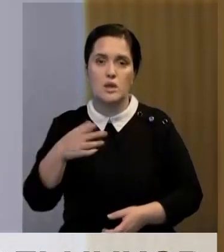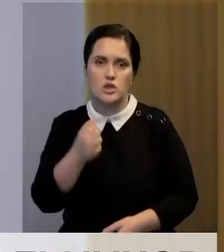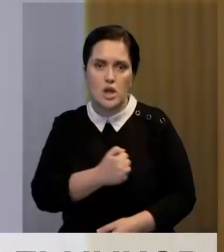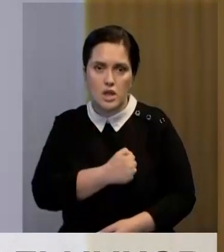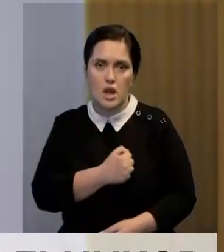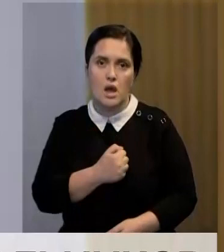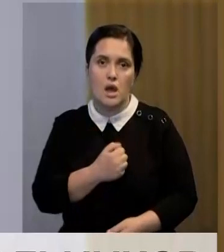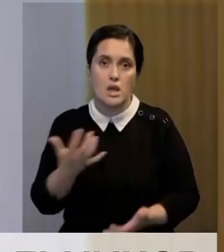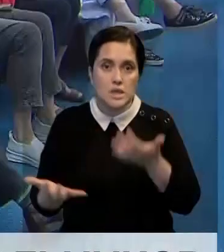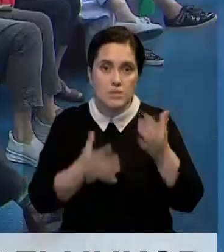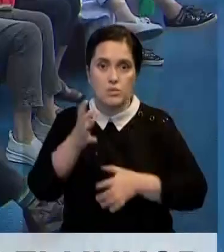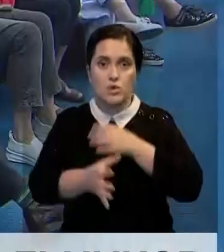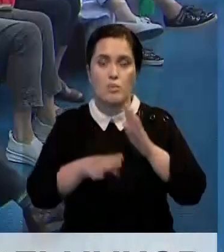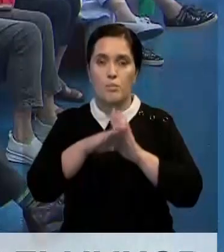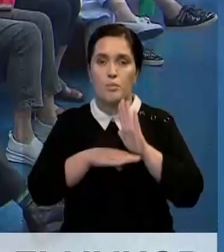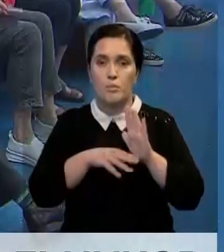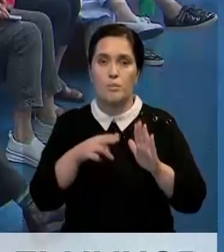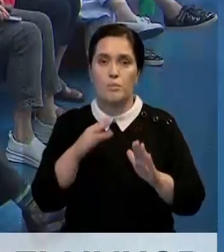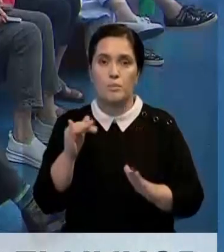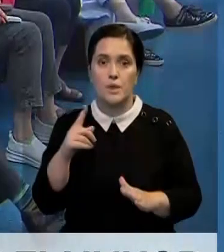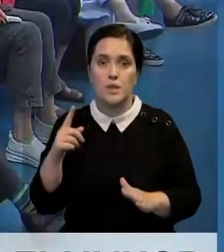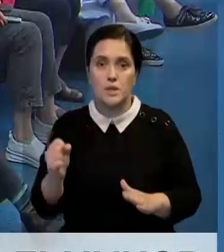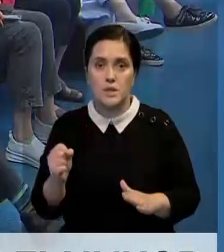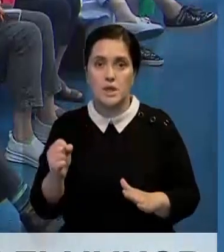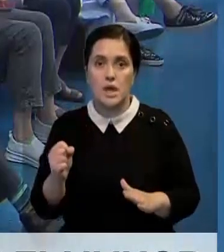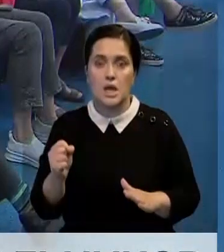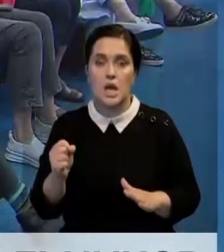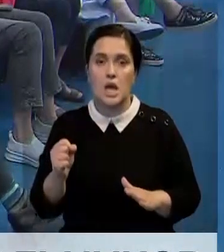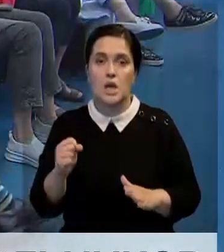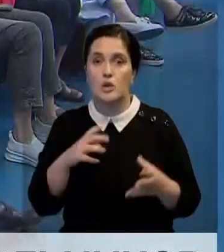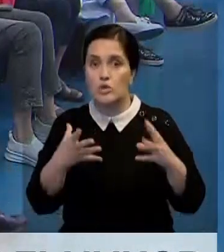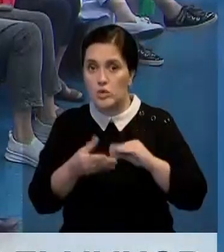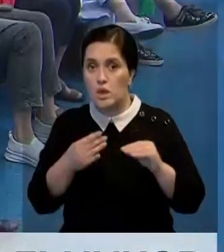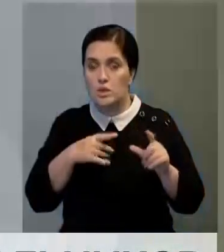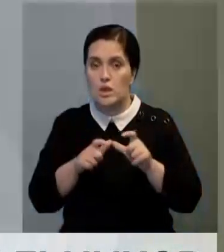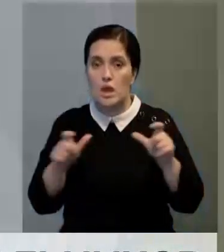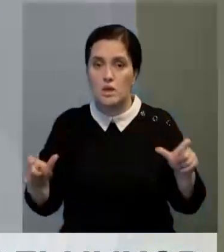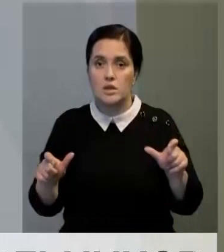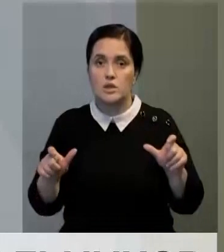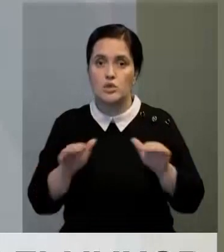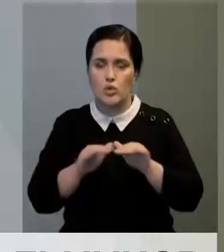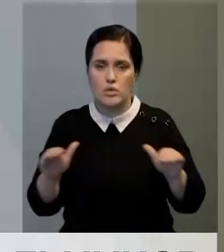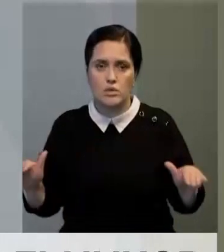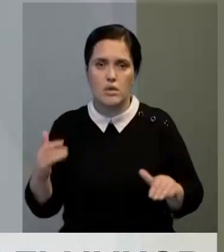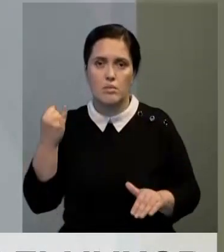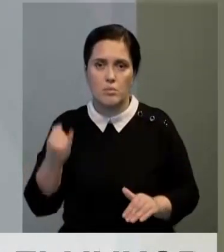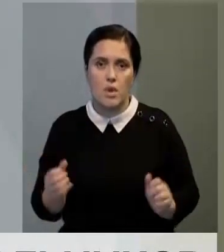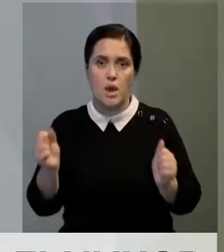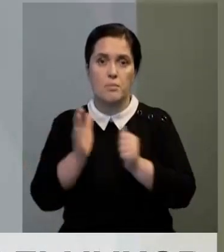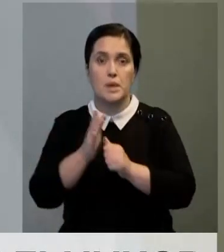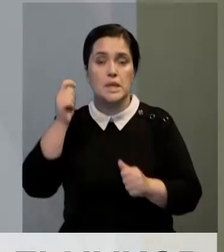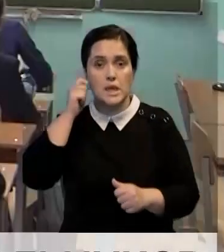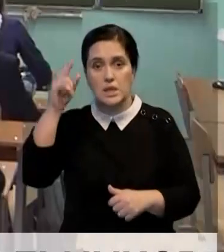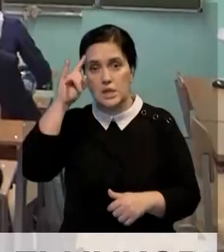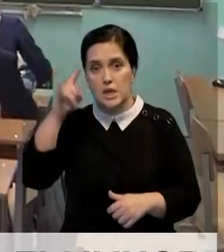К сожалению, по исследованиям международной программы ПИЗА, результаты наших школьников